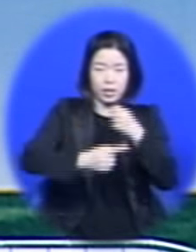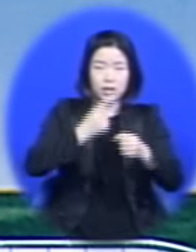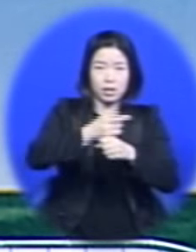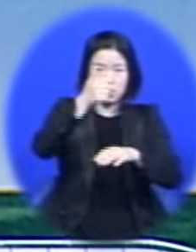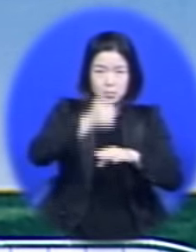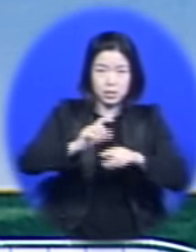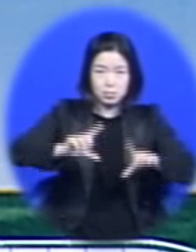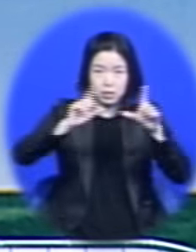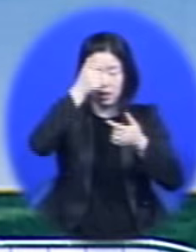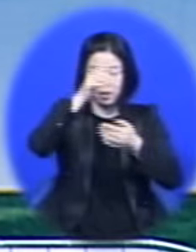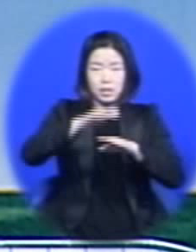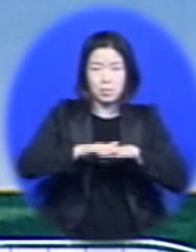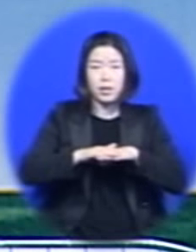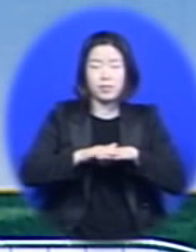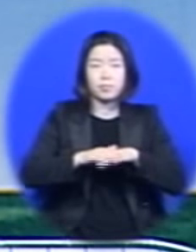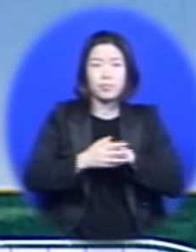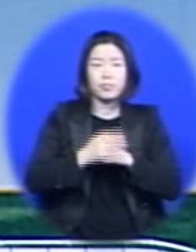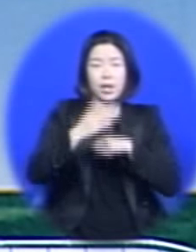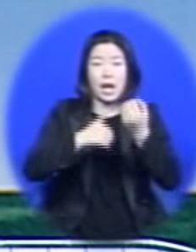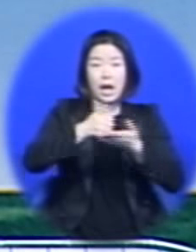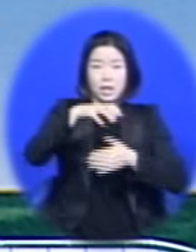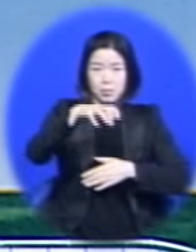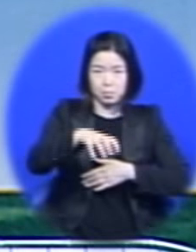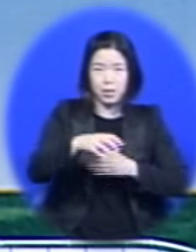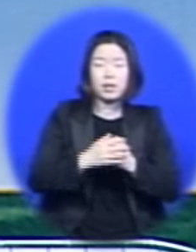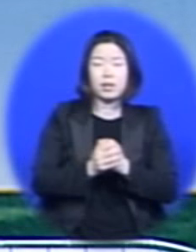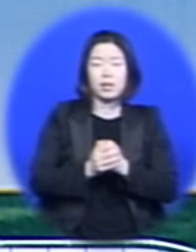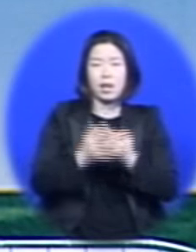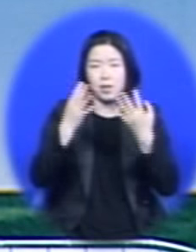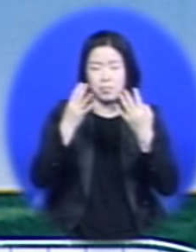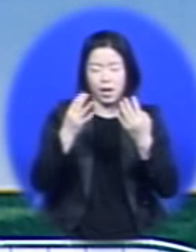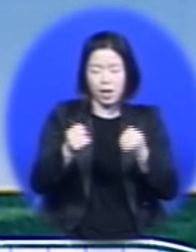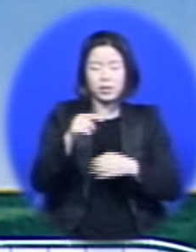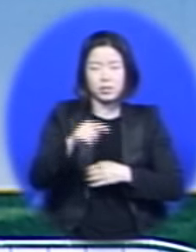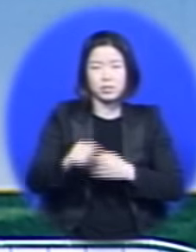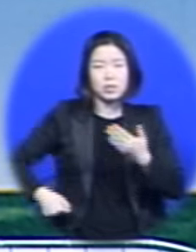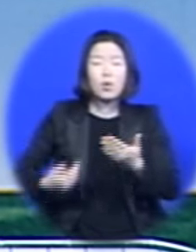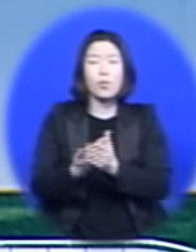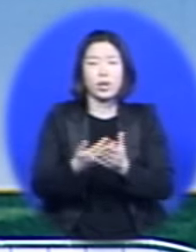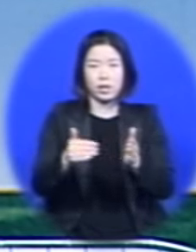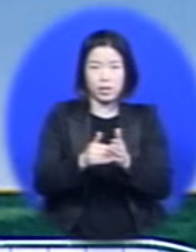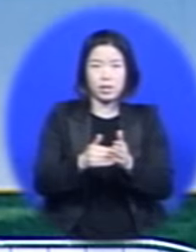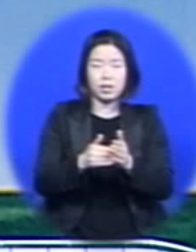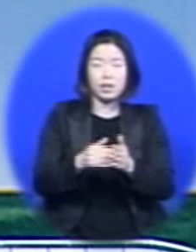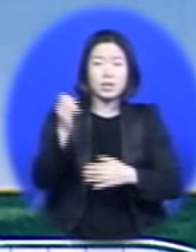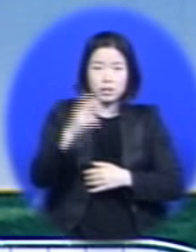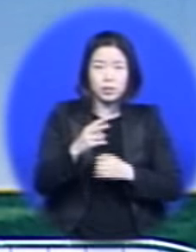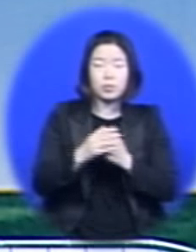드렸을 날입니다. 하나님 앞에 많은 것을 회개했습니다.